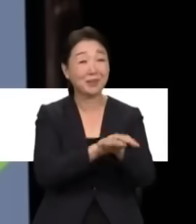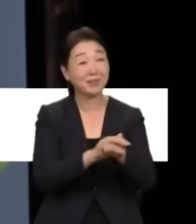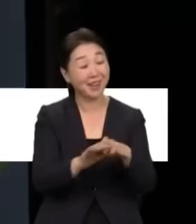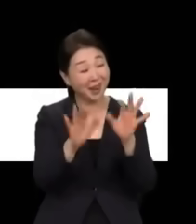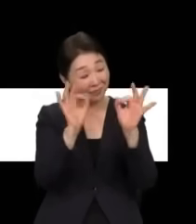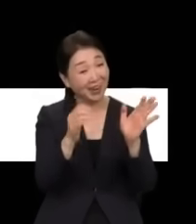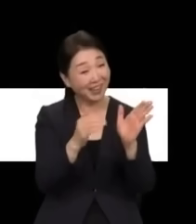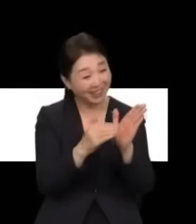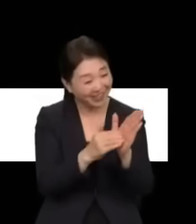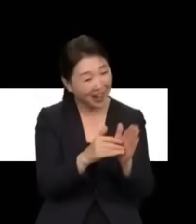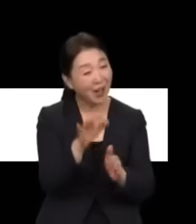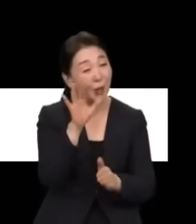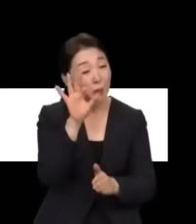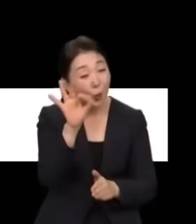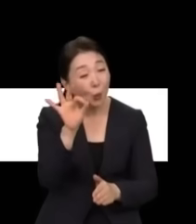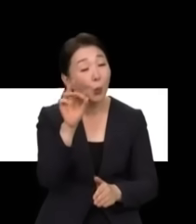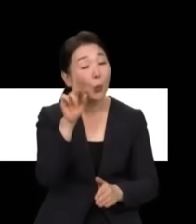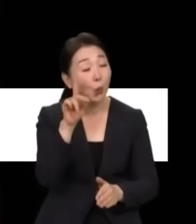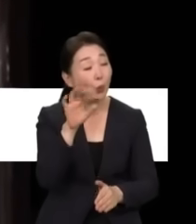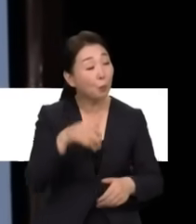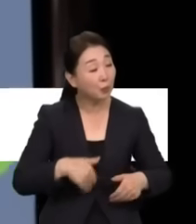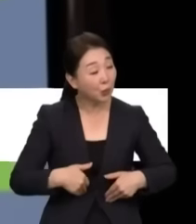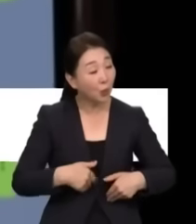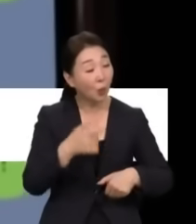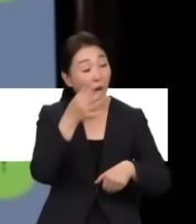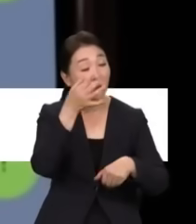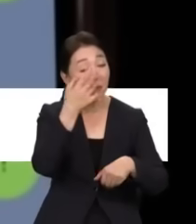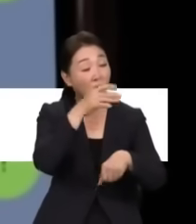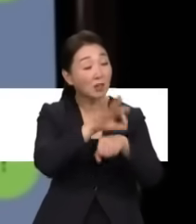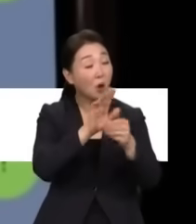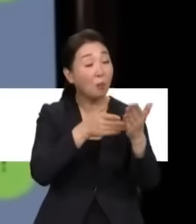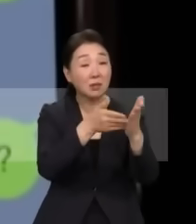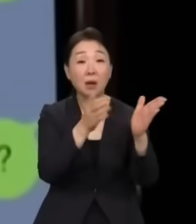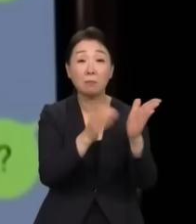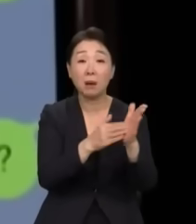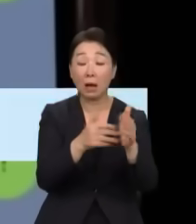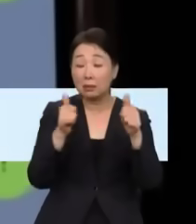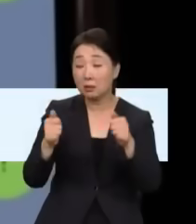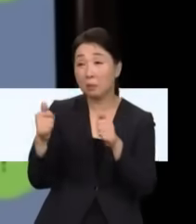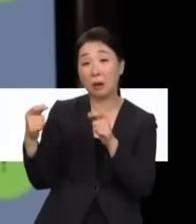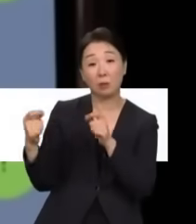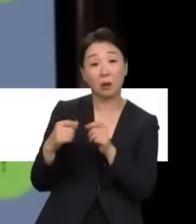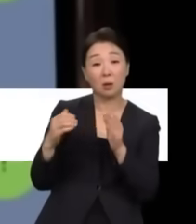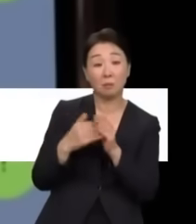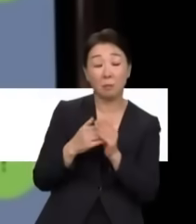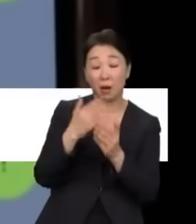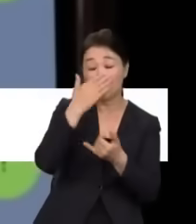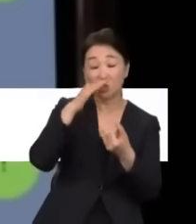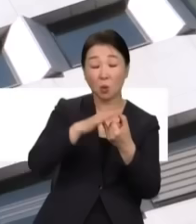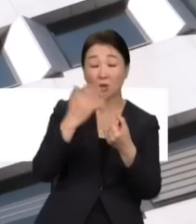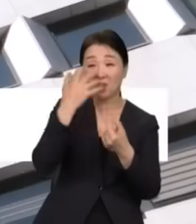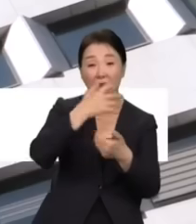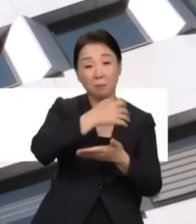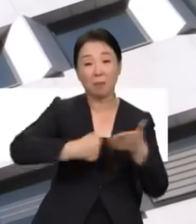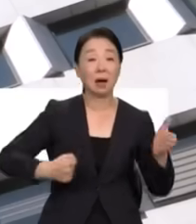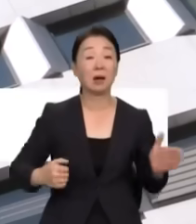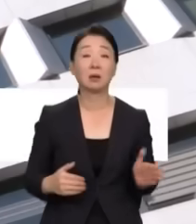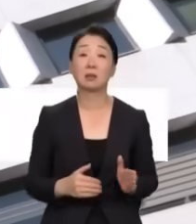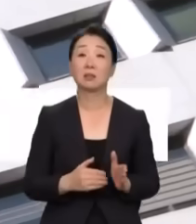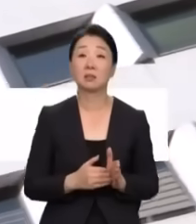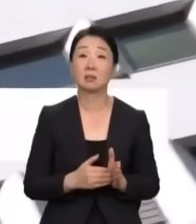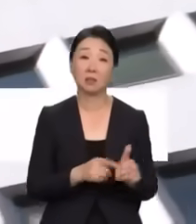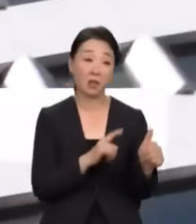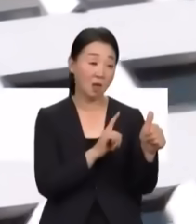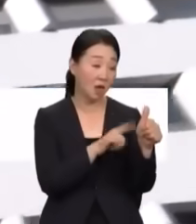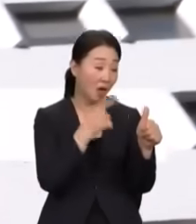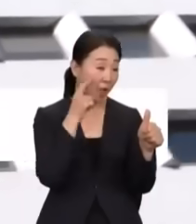물어보고 용돈 필요하지 않냐며 성매매를 제안합니다. 재판을 앞두고도 청소년 성 착취를 했던 겁니다. AC